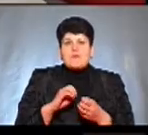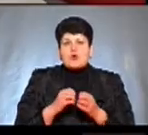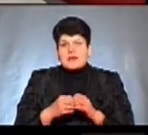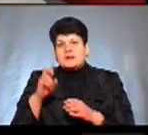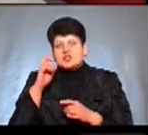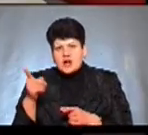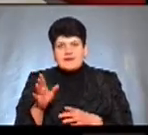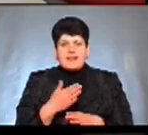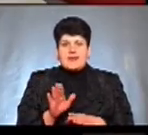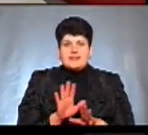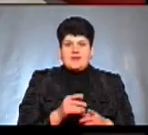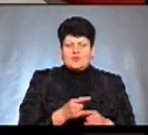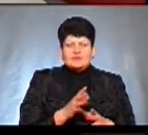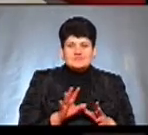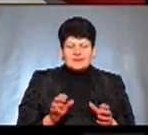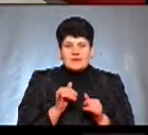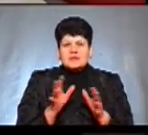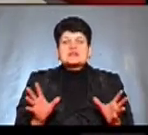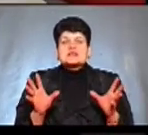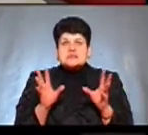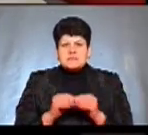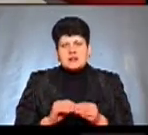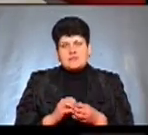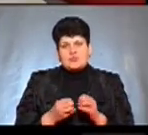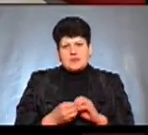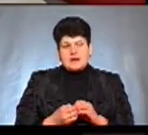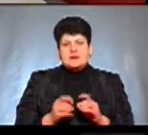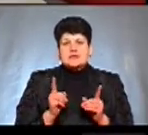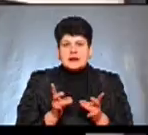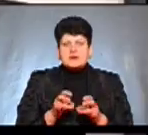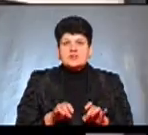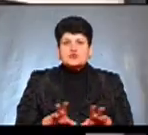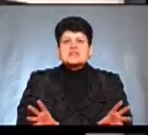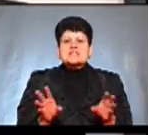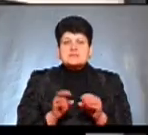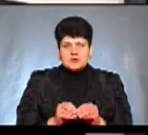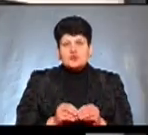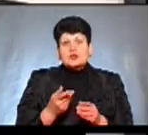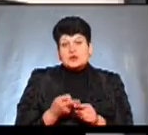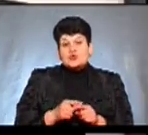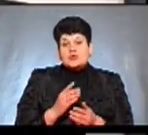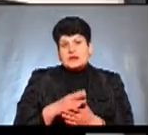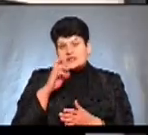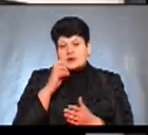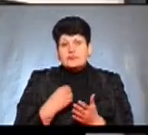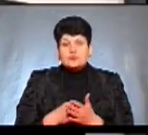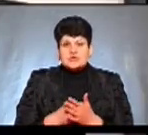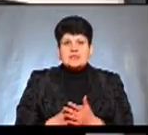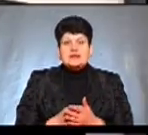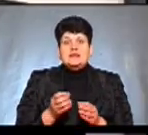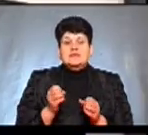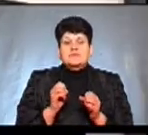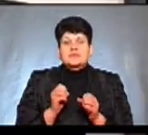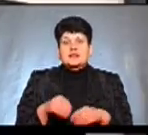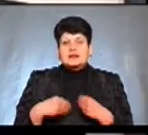спільна проблема, але вирішити фінансово ми можемо її тільки спільно. Тому для цього є державний бюджет, який формує видатки не тільки на оборону, на якісь